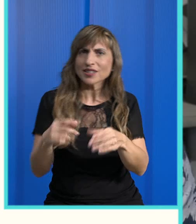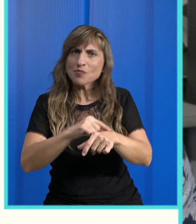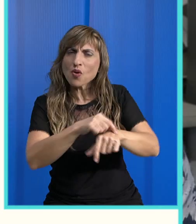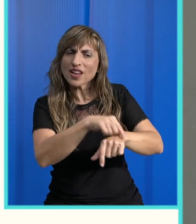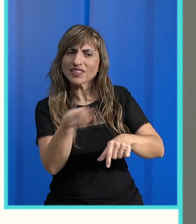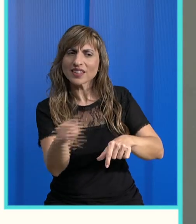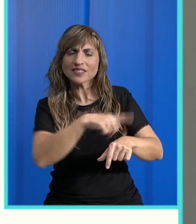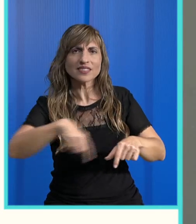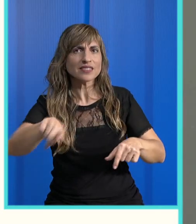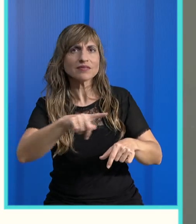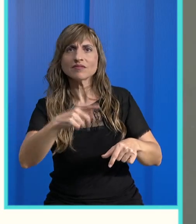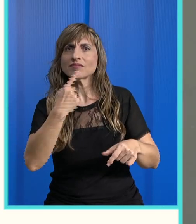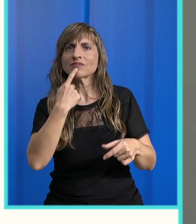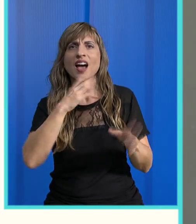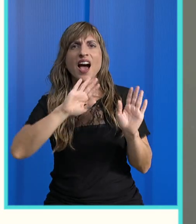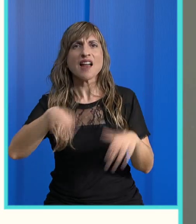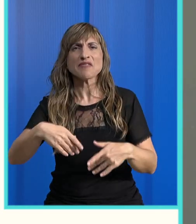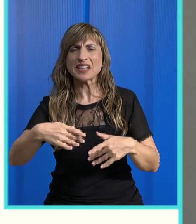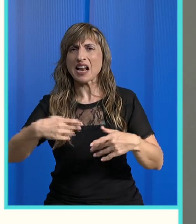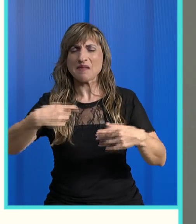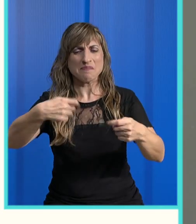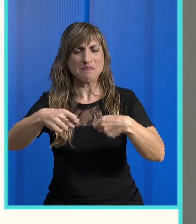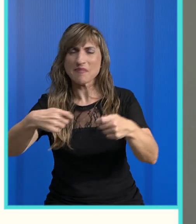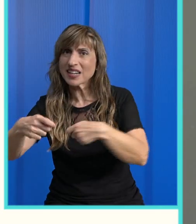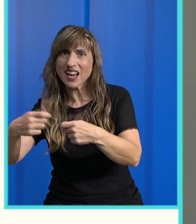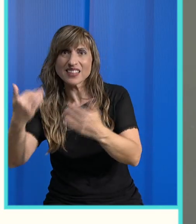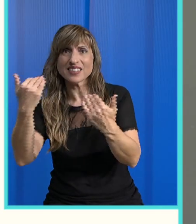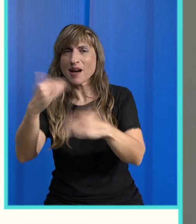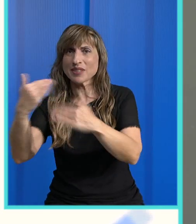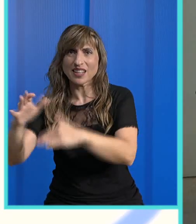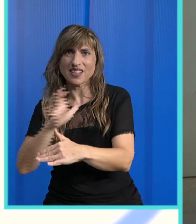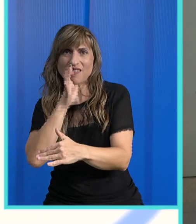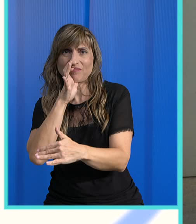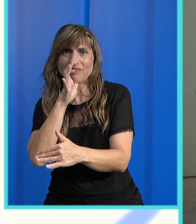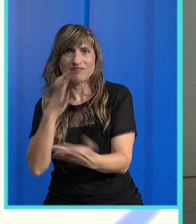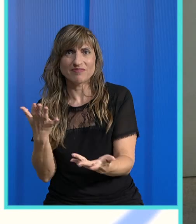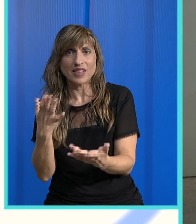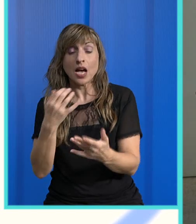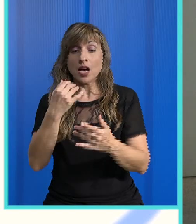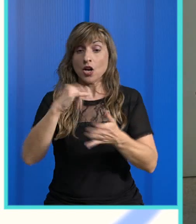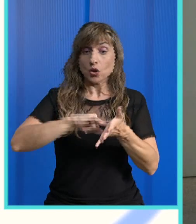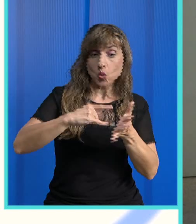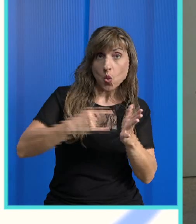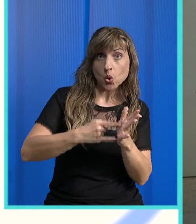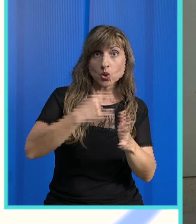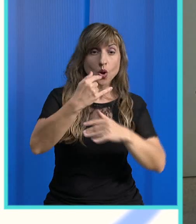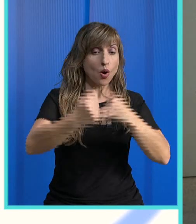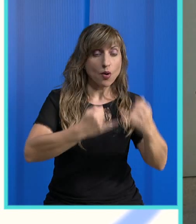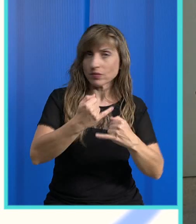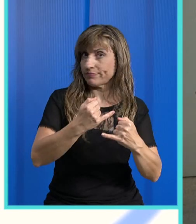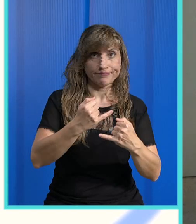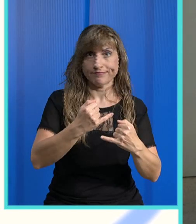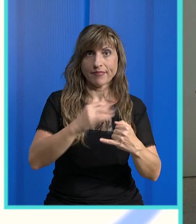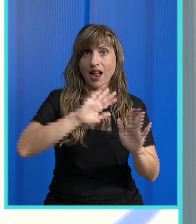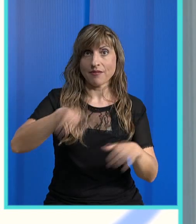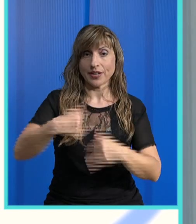segons afirmen, mantenen la roda de la mercaderia de l'habitatge. Afirmant que lluny de solucionar la problemàtica la cronifiquen i que sembla que